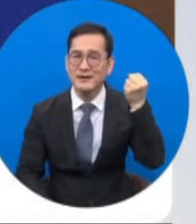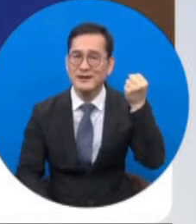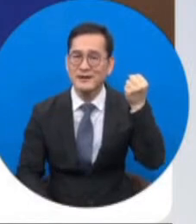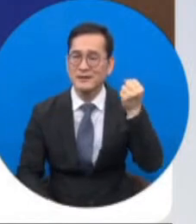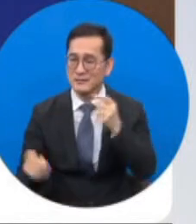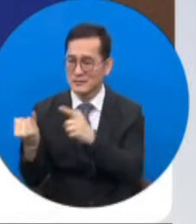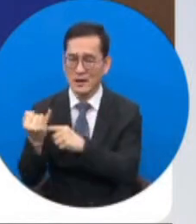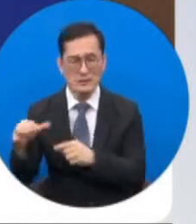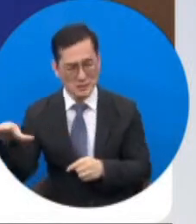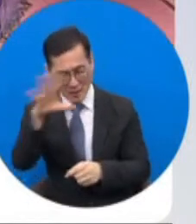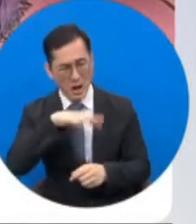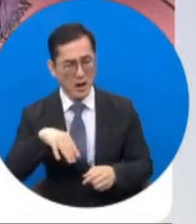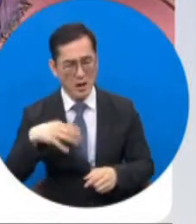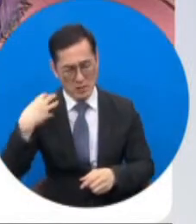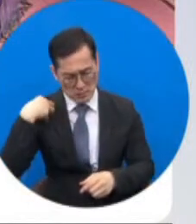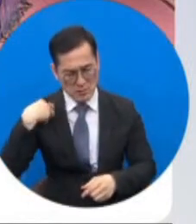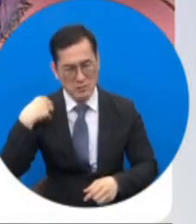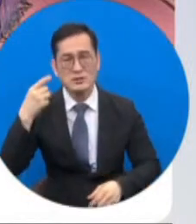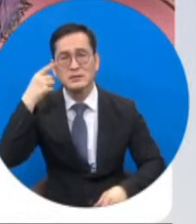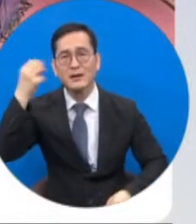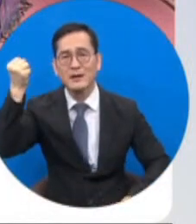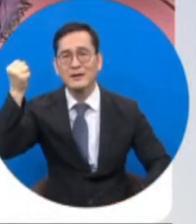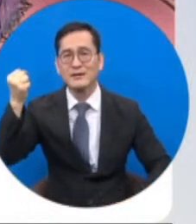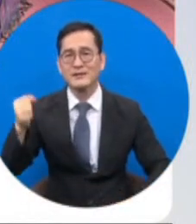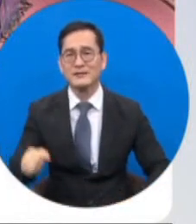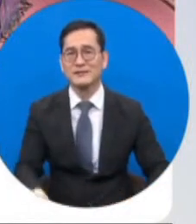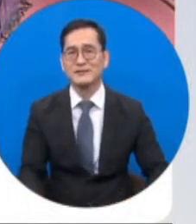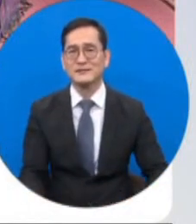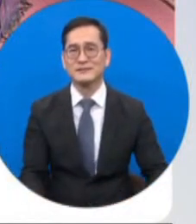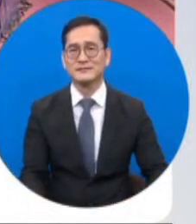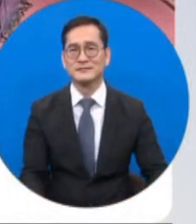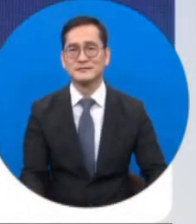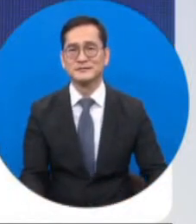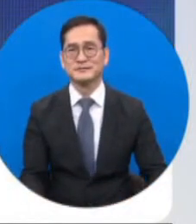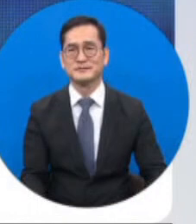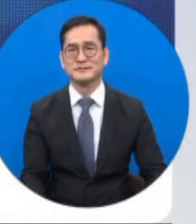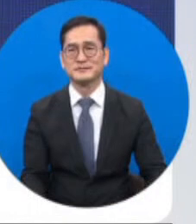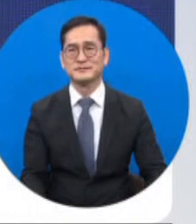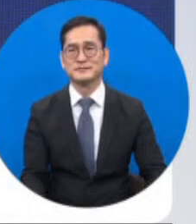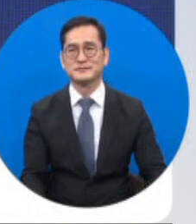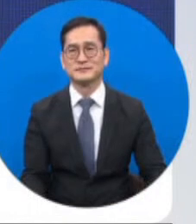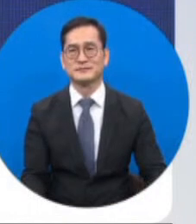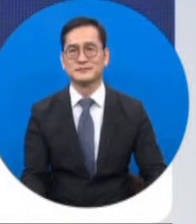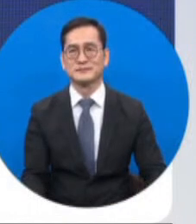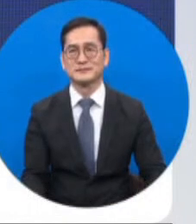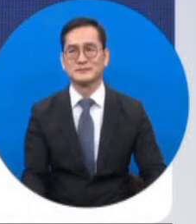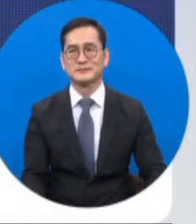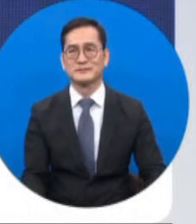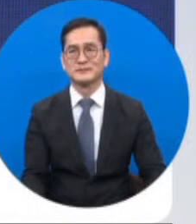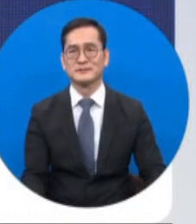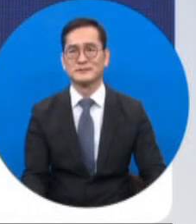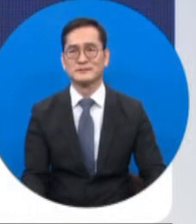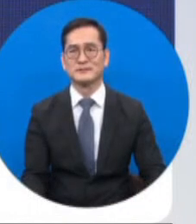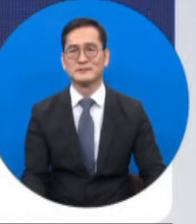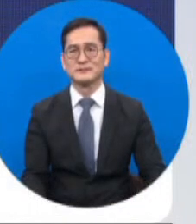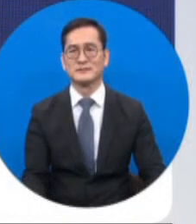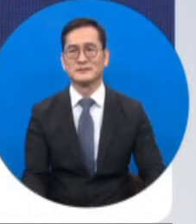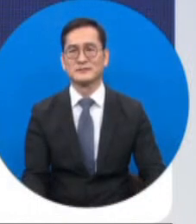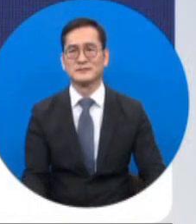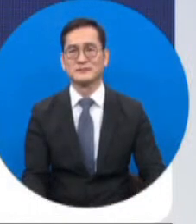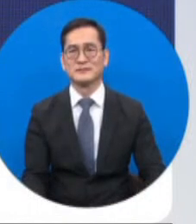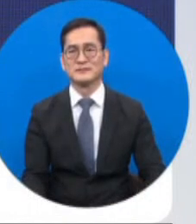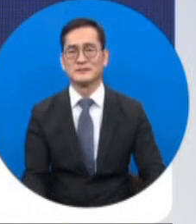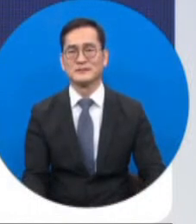크게 달랐던 것으로 보이고 586 용태론이라면 궁극적으로 총선 불출마를 의미하는데 예. 당장